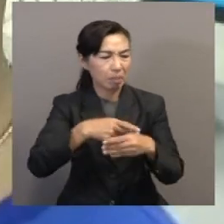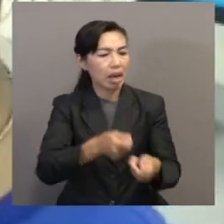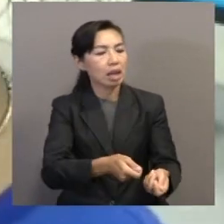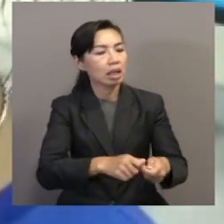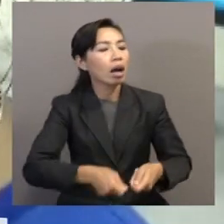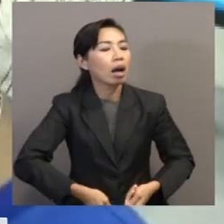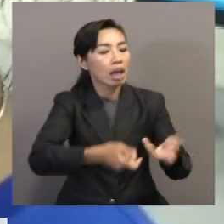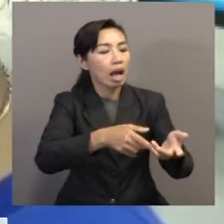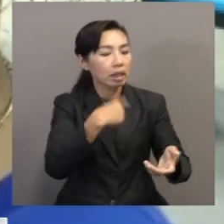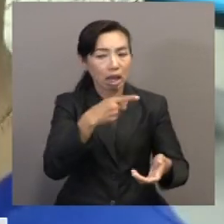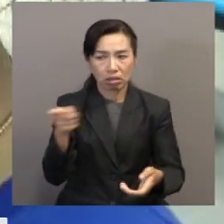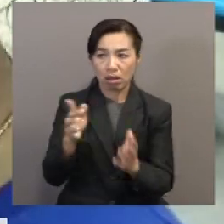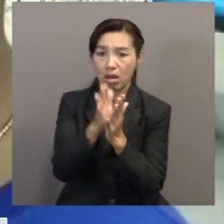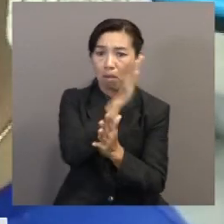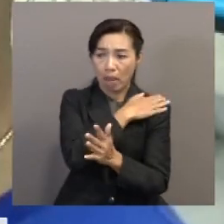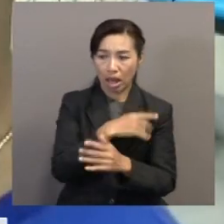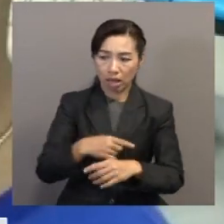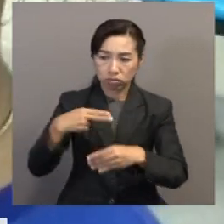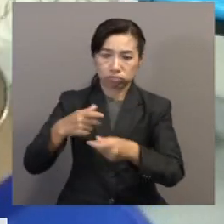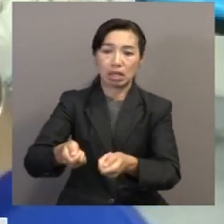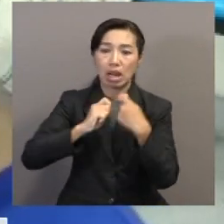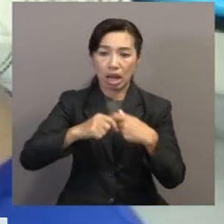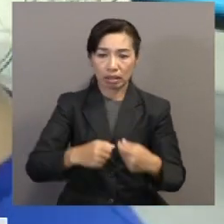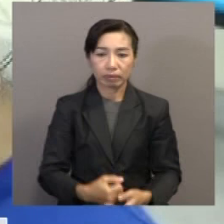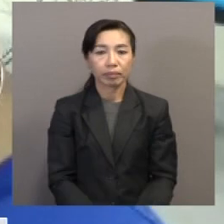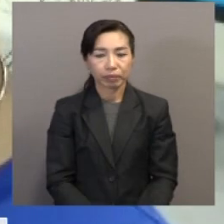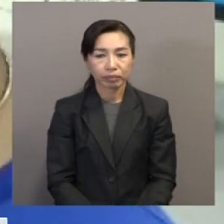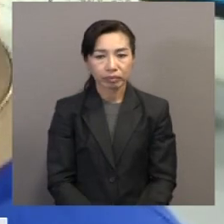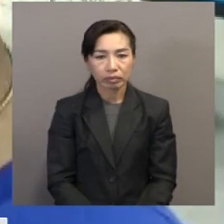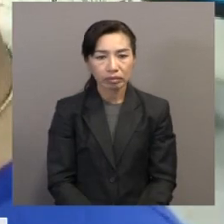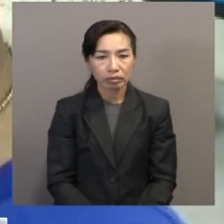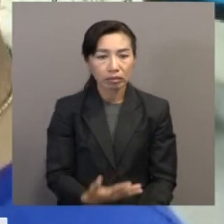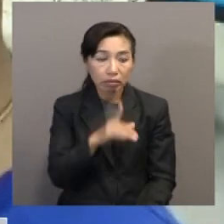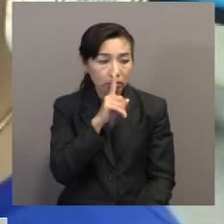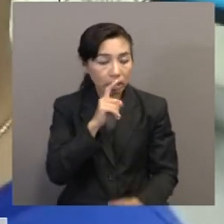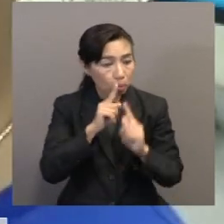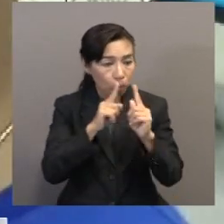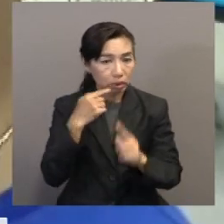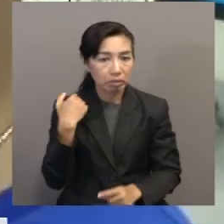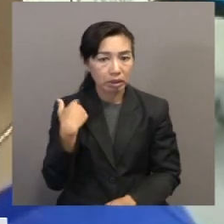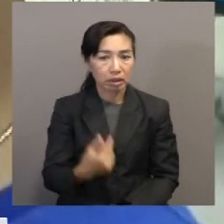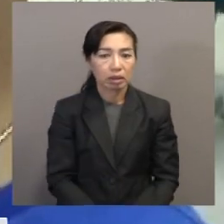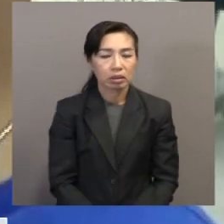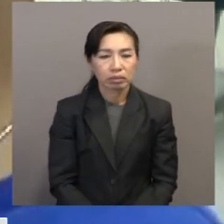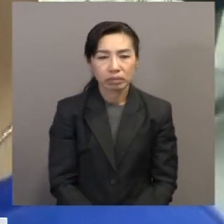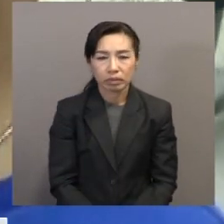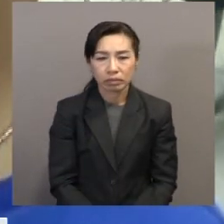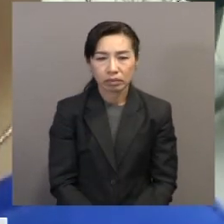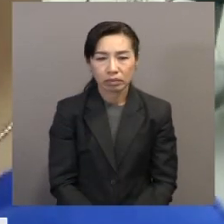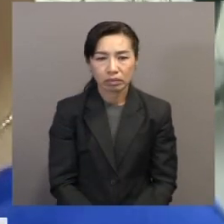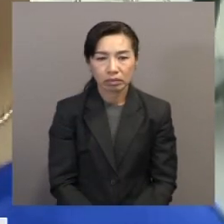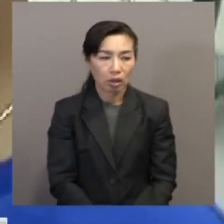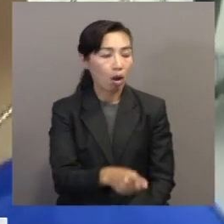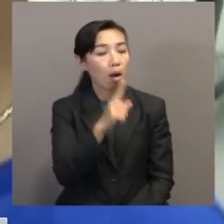ทางพระ เป็นคนพูดของคุณเลย ใช่แล้วคนที่ฉีดดำแล้วเรียนเขาสาดมาผมก็เลยยกสายแก้วผมใส่หน้า